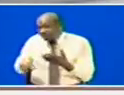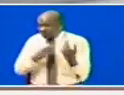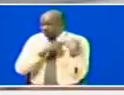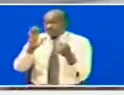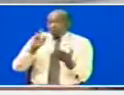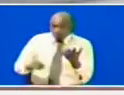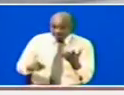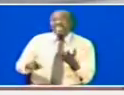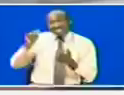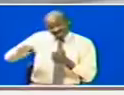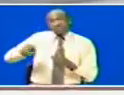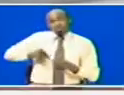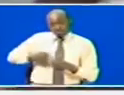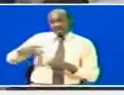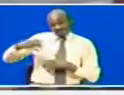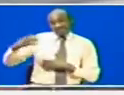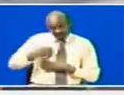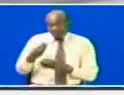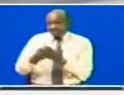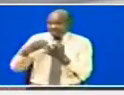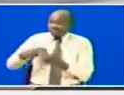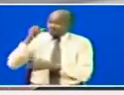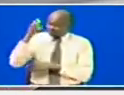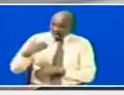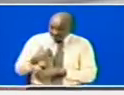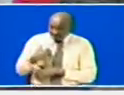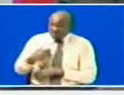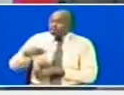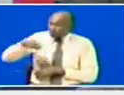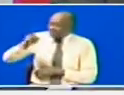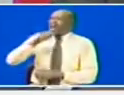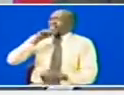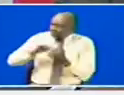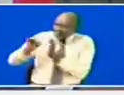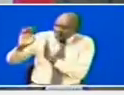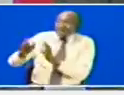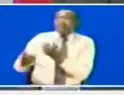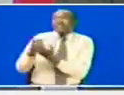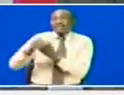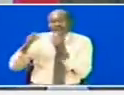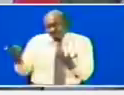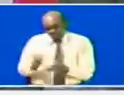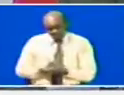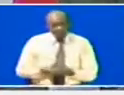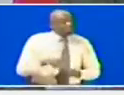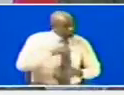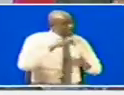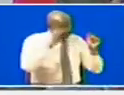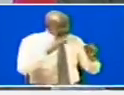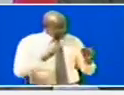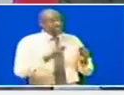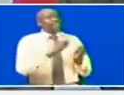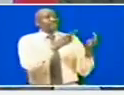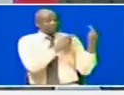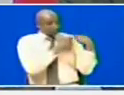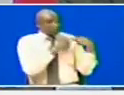Japo mwanamke una pesa, una hela, una kazi ya juu, lakini nafasi ya mume wako iko wapi? Mume wako namna gani? Kwa hivyo tukubaliane kwamba majukumu ya mwanaume